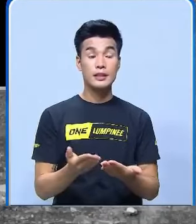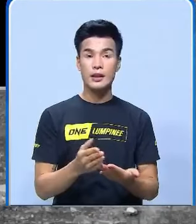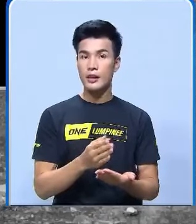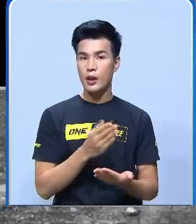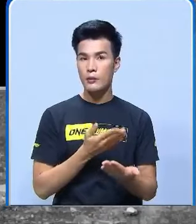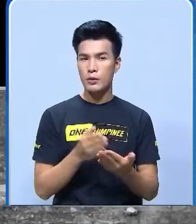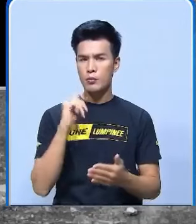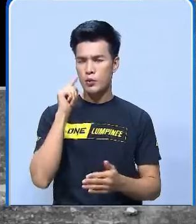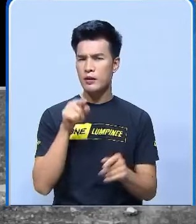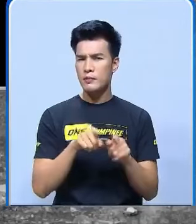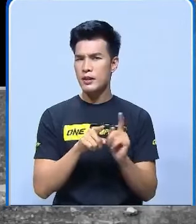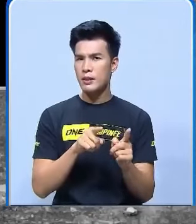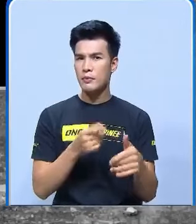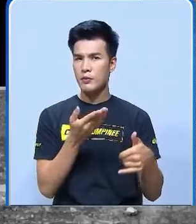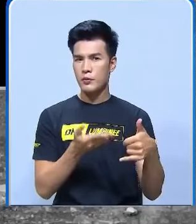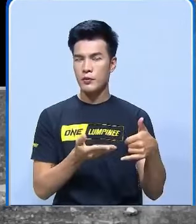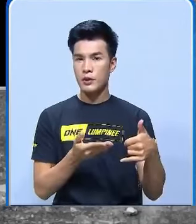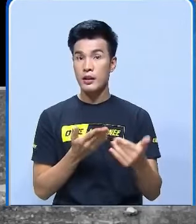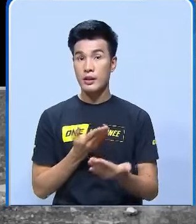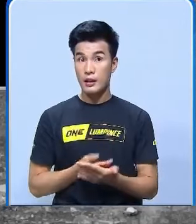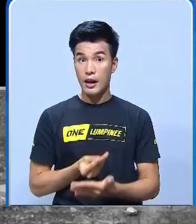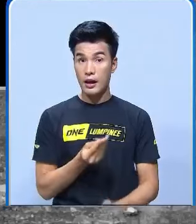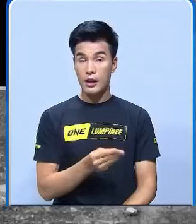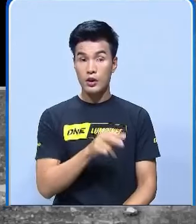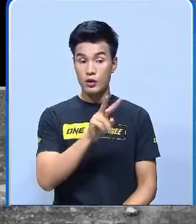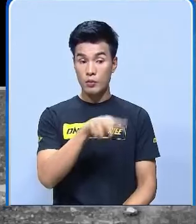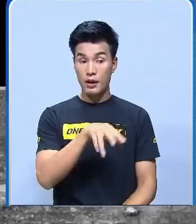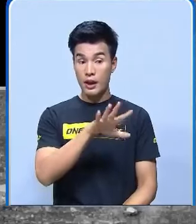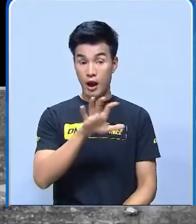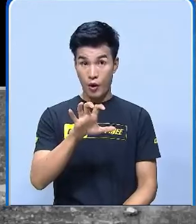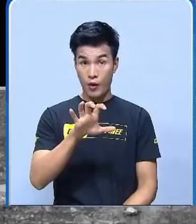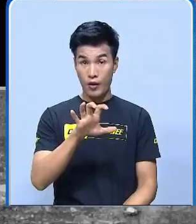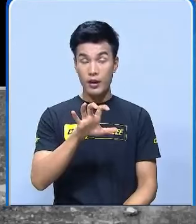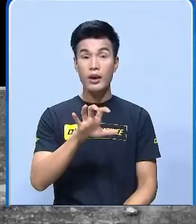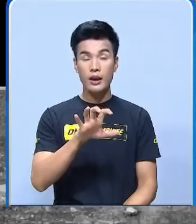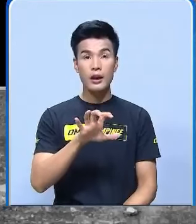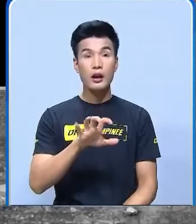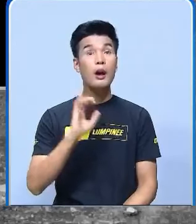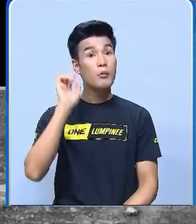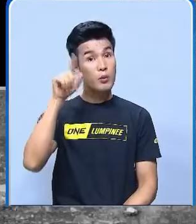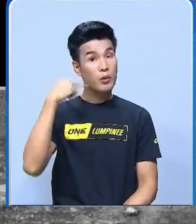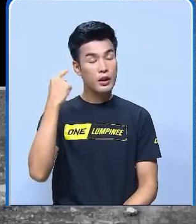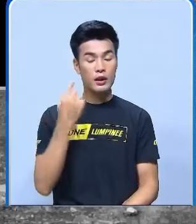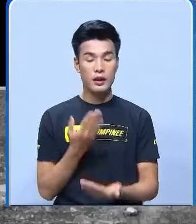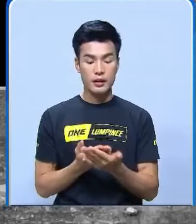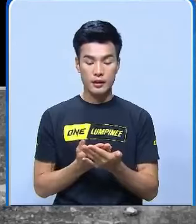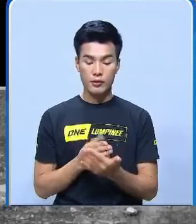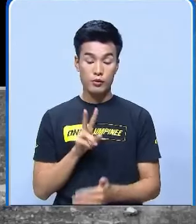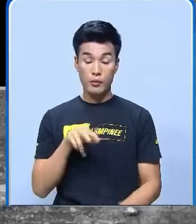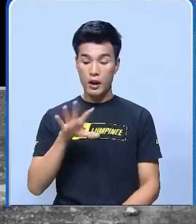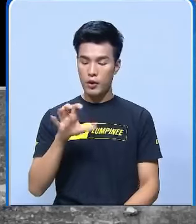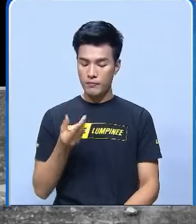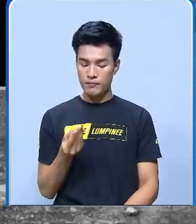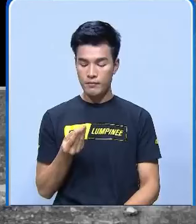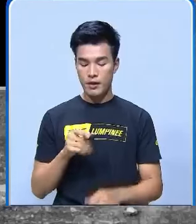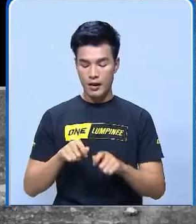นเดิมนะคะพร้อมกับจ่ายเงินให้ไป 2,500 บาทน้องเยาวชนหญิงก็นำเงิน500บาทเนี่ยไปจ่ายให้กับน